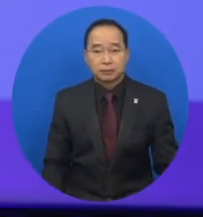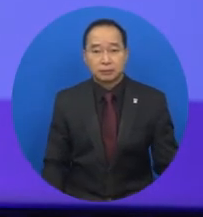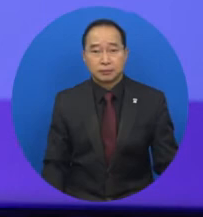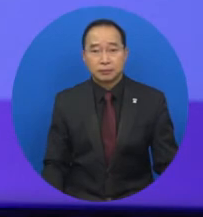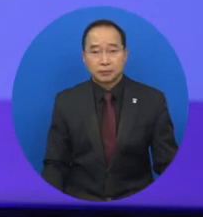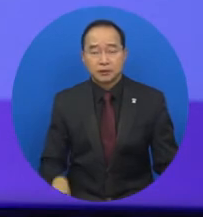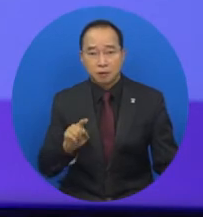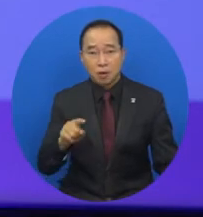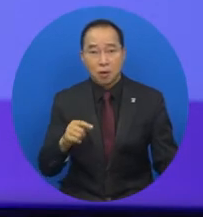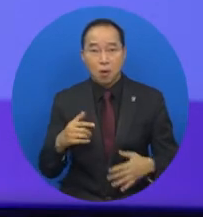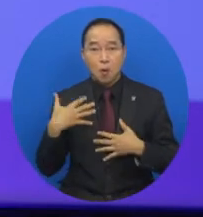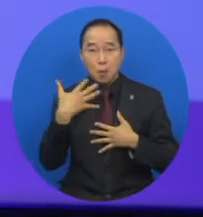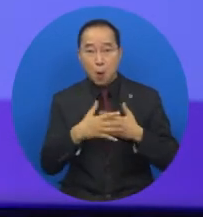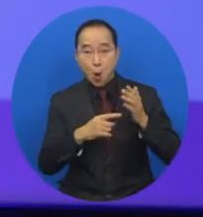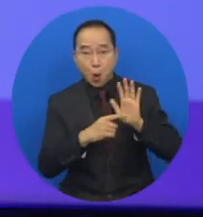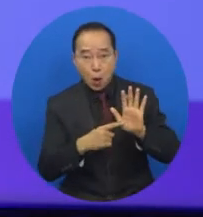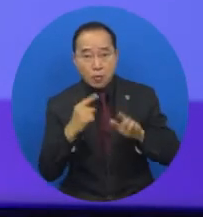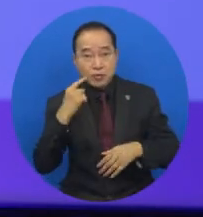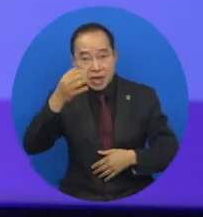바로